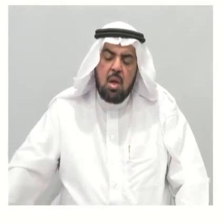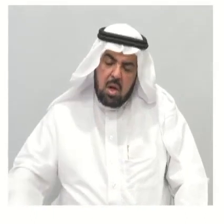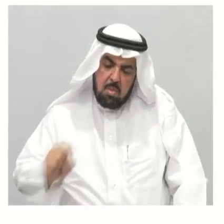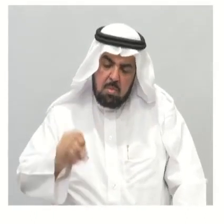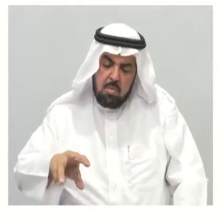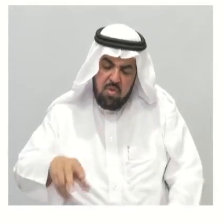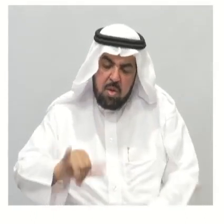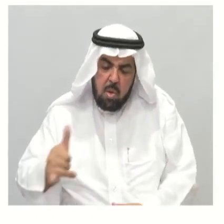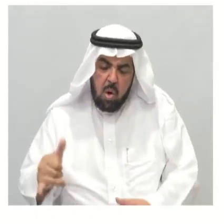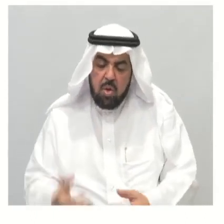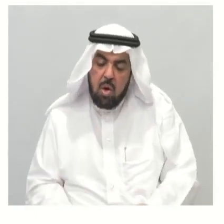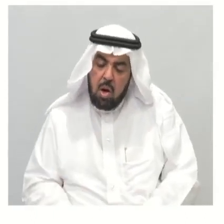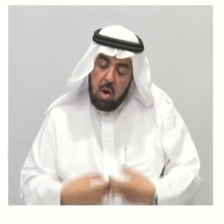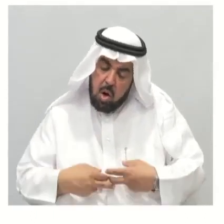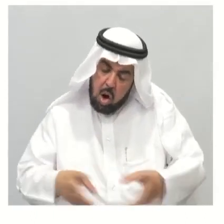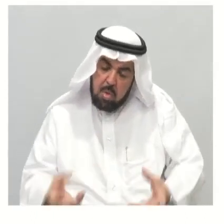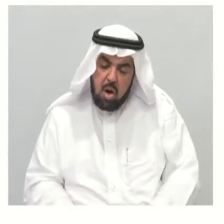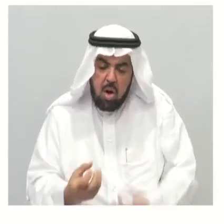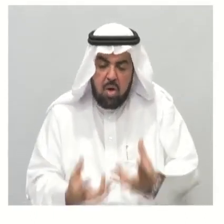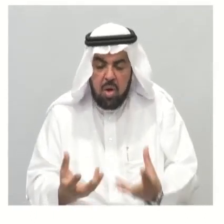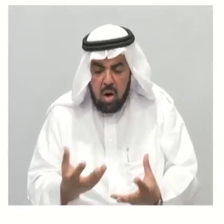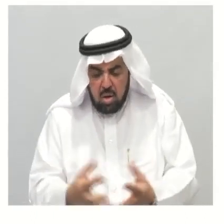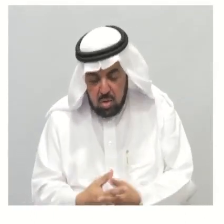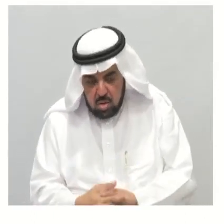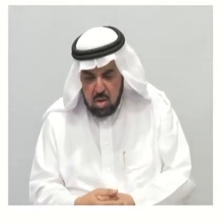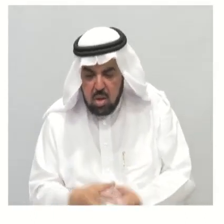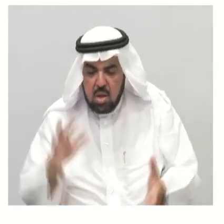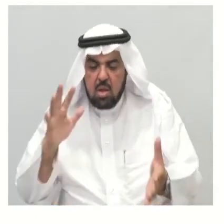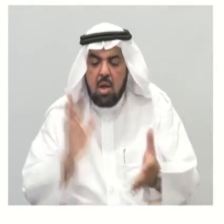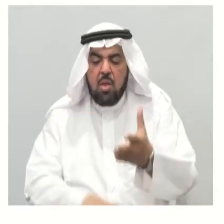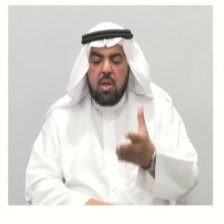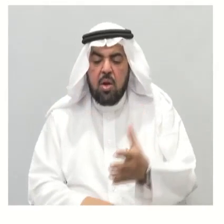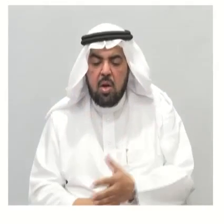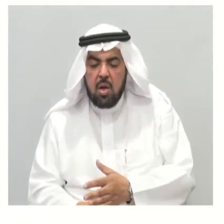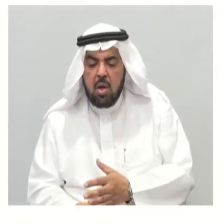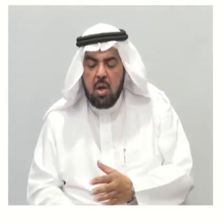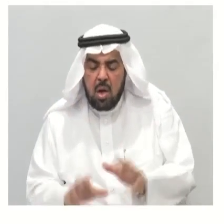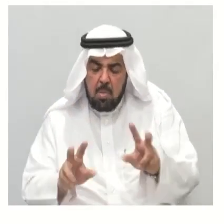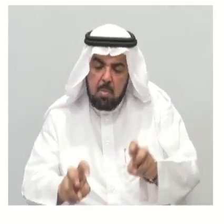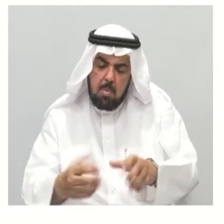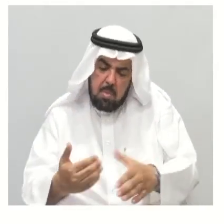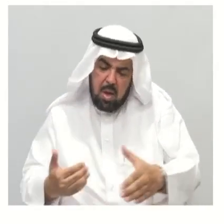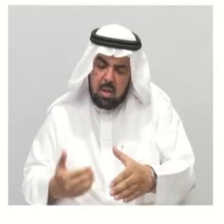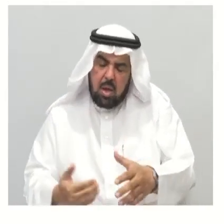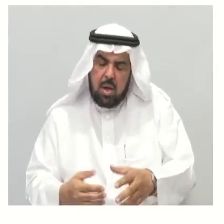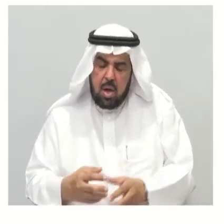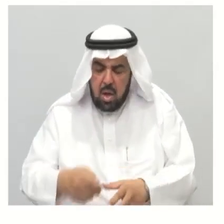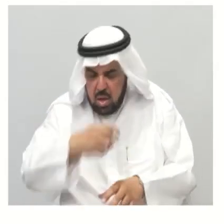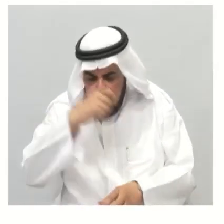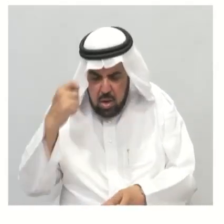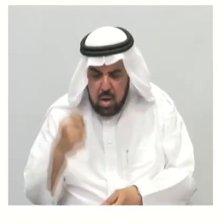بعض المواد قابلة للاحتراق، إذن هو يحذرني أنني يجب أن أبقى بعيداً عن